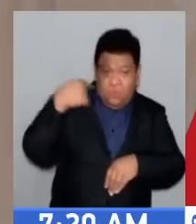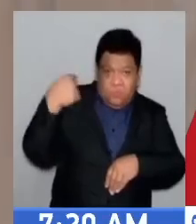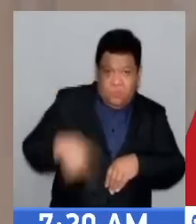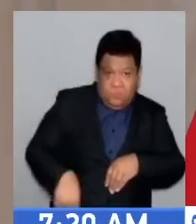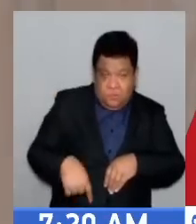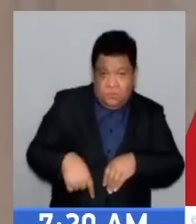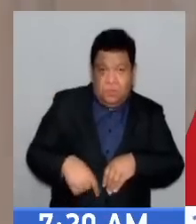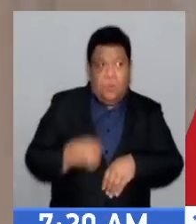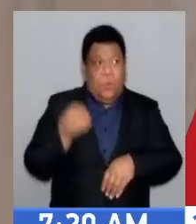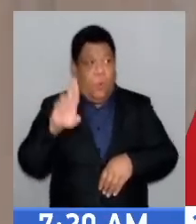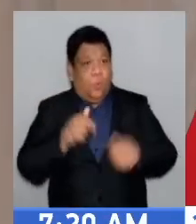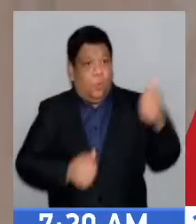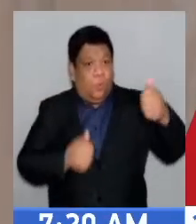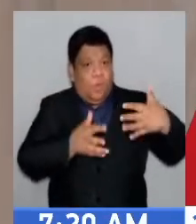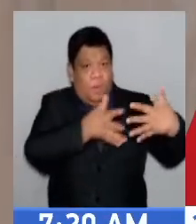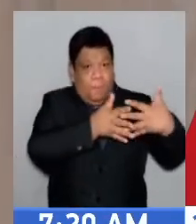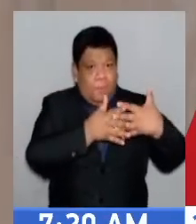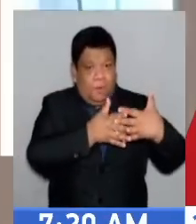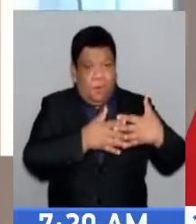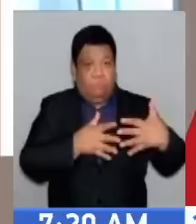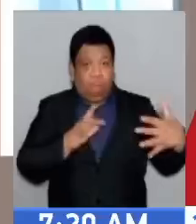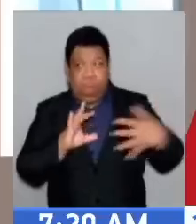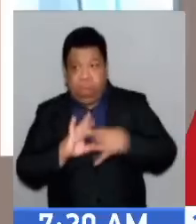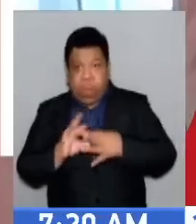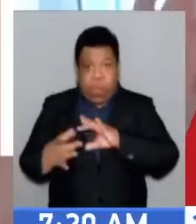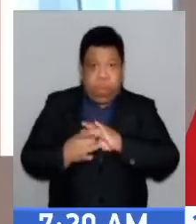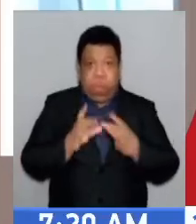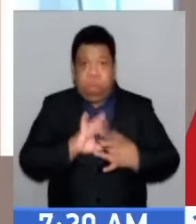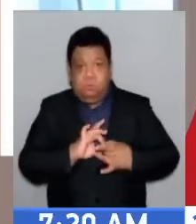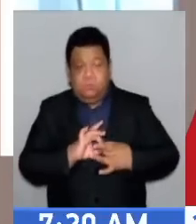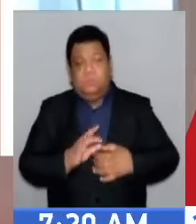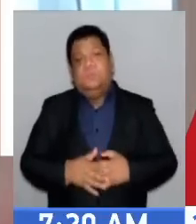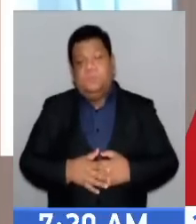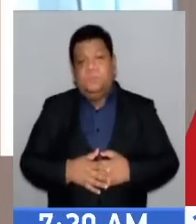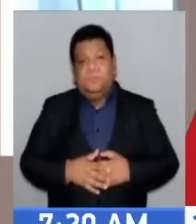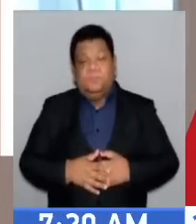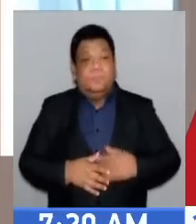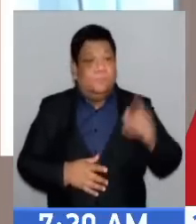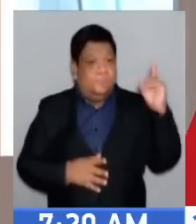think we are determined as a group in ASEAN